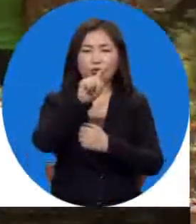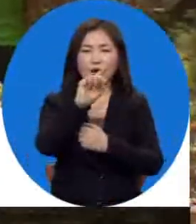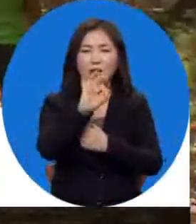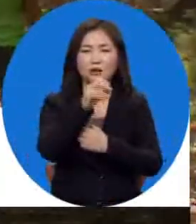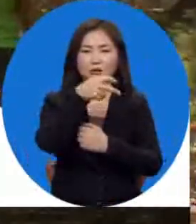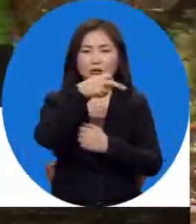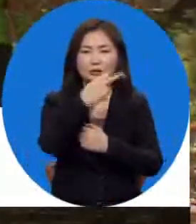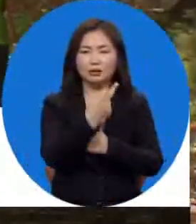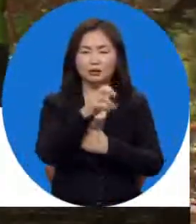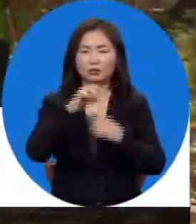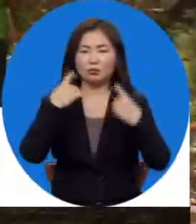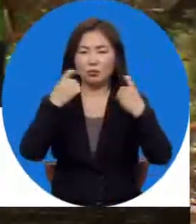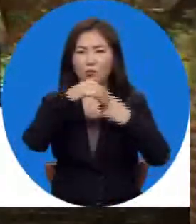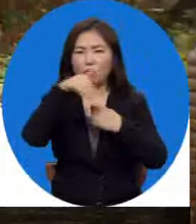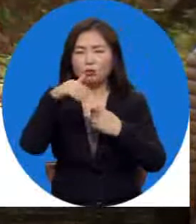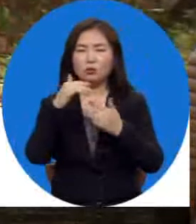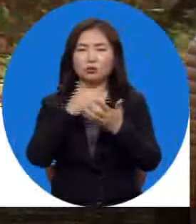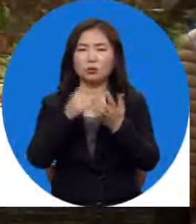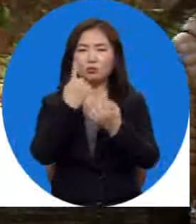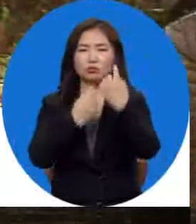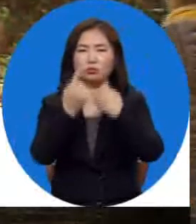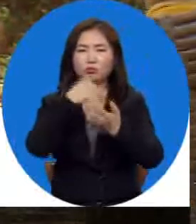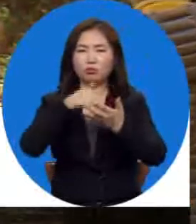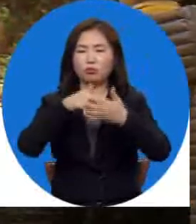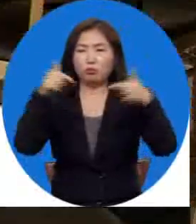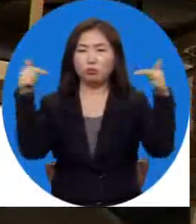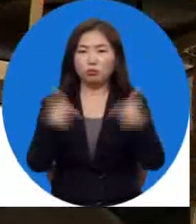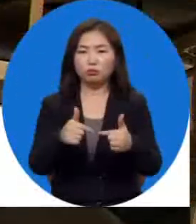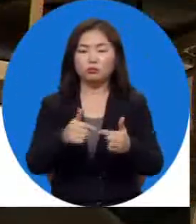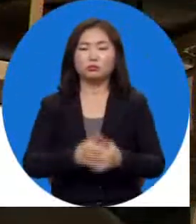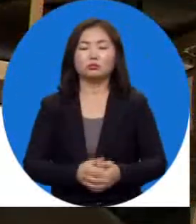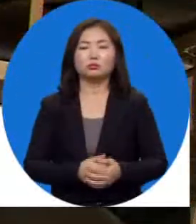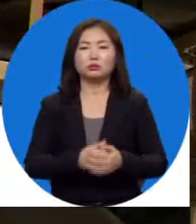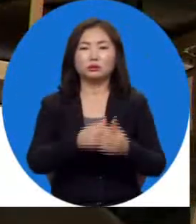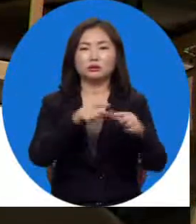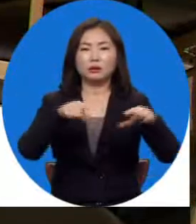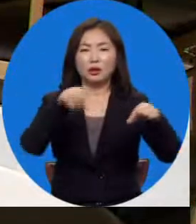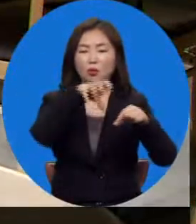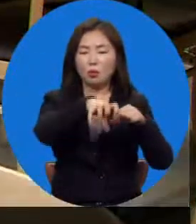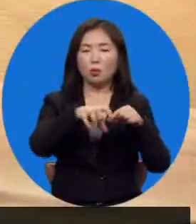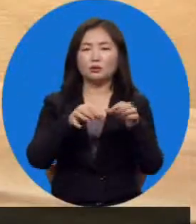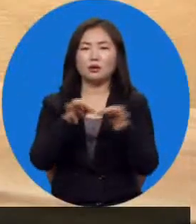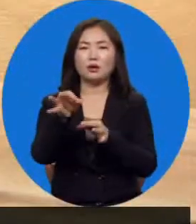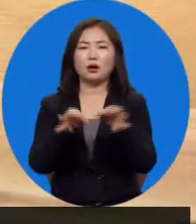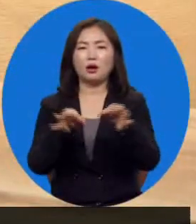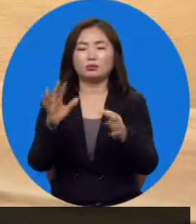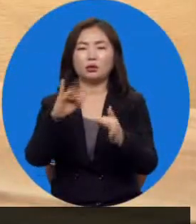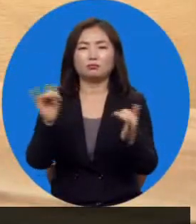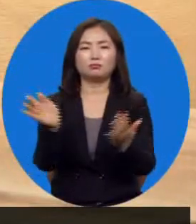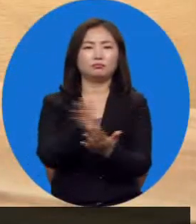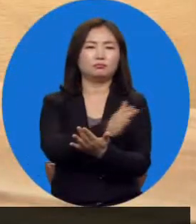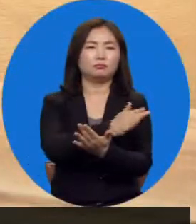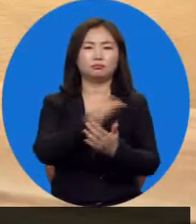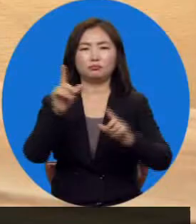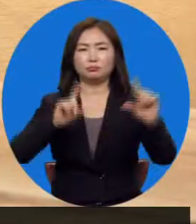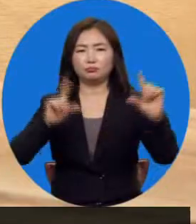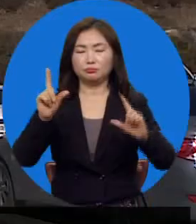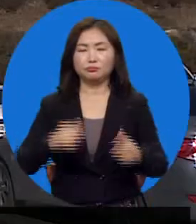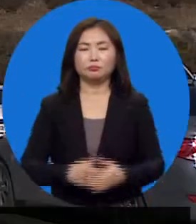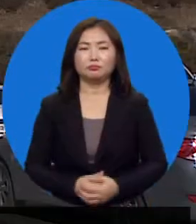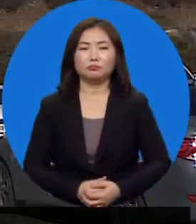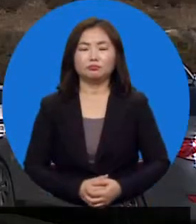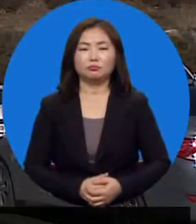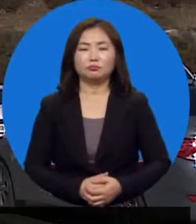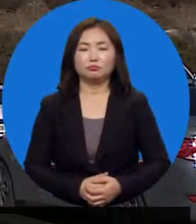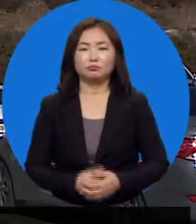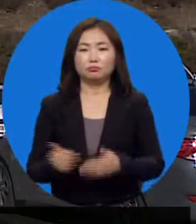관광지가 있지만 눈에 트 개 관광객이 줄었습니다 식당 등 음 내 상가도 한산 하기는 마찬가지 입니다